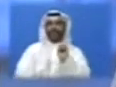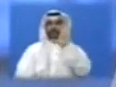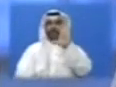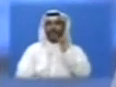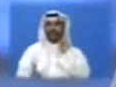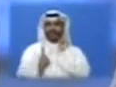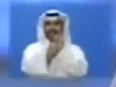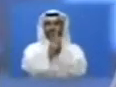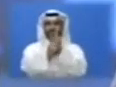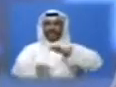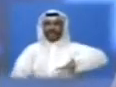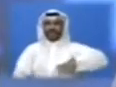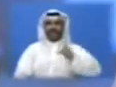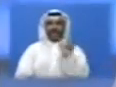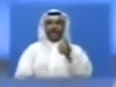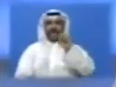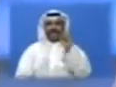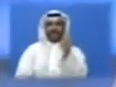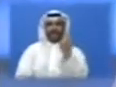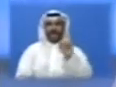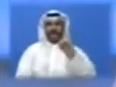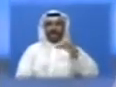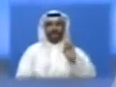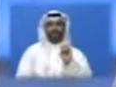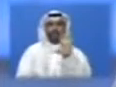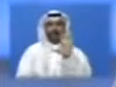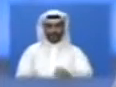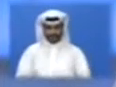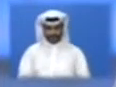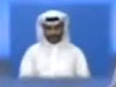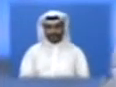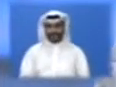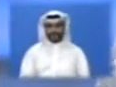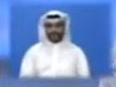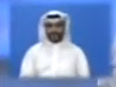بيان صباح اليوم سمو الشيخ ناصر محمد الأحمد الصباح.